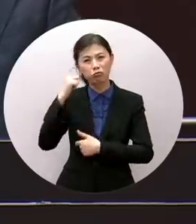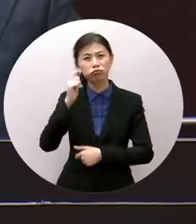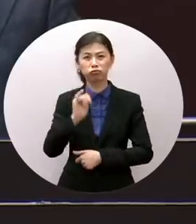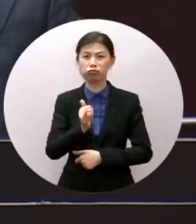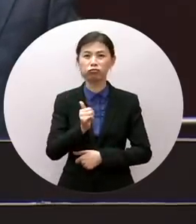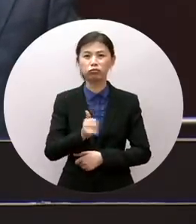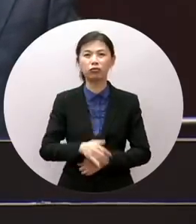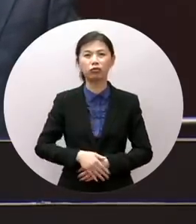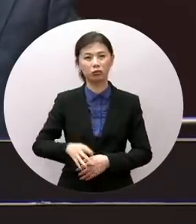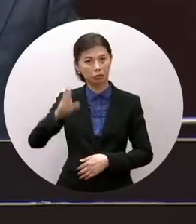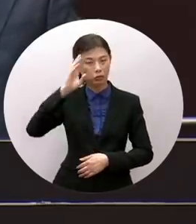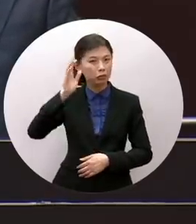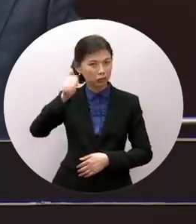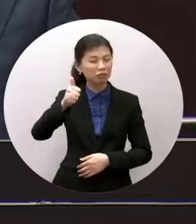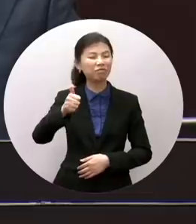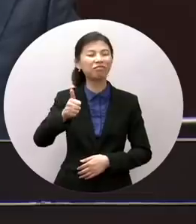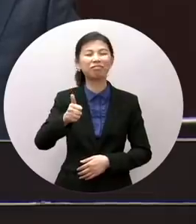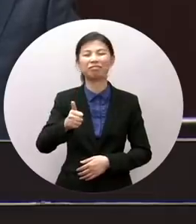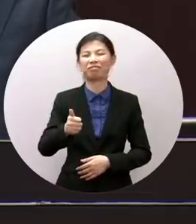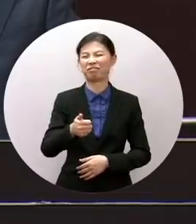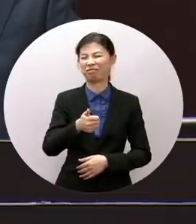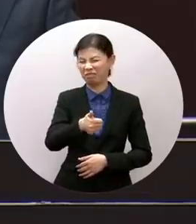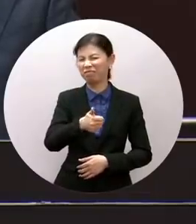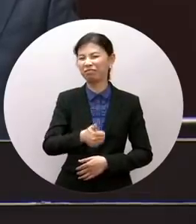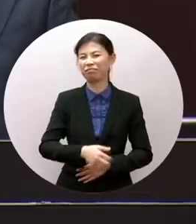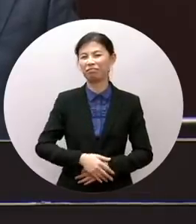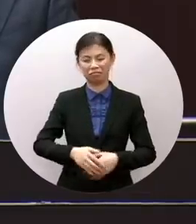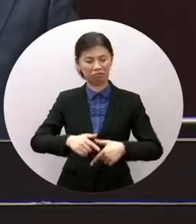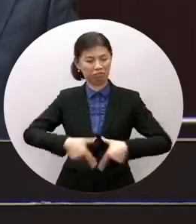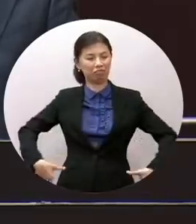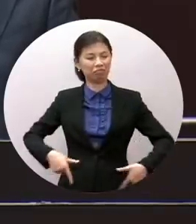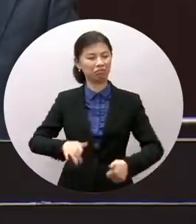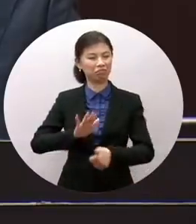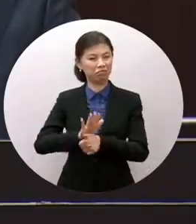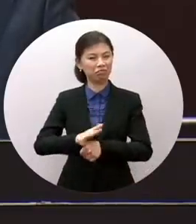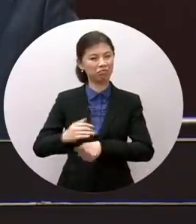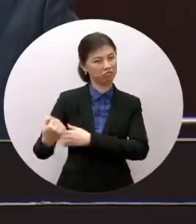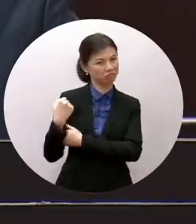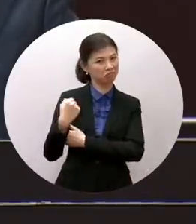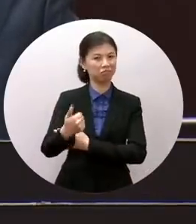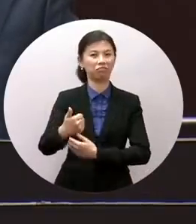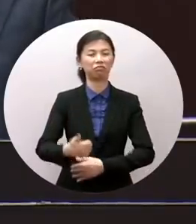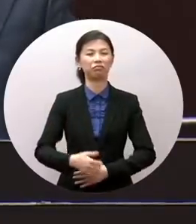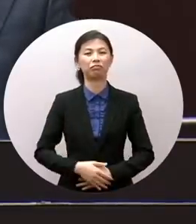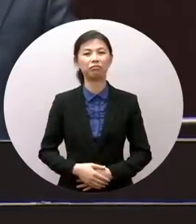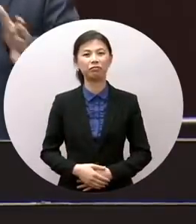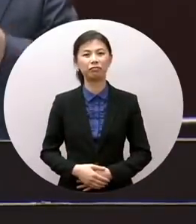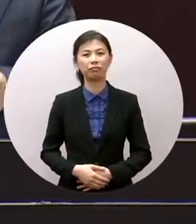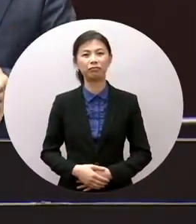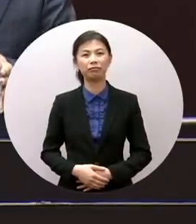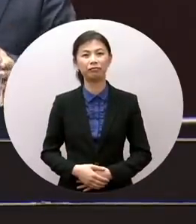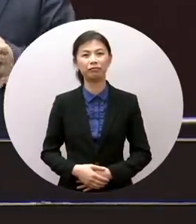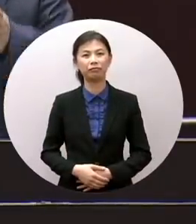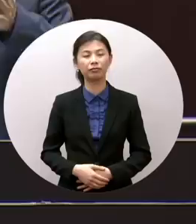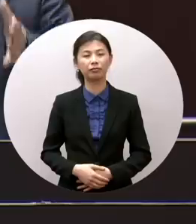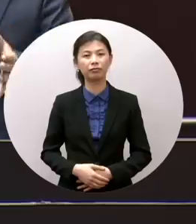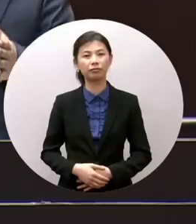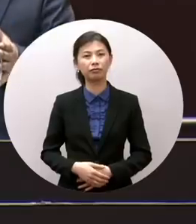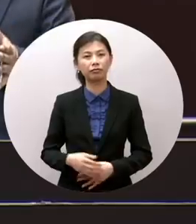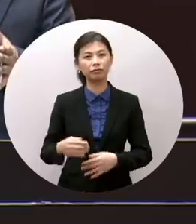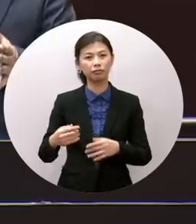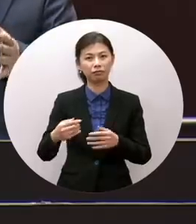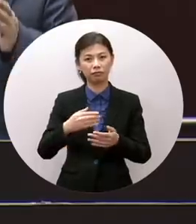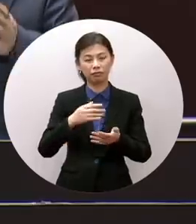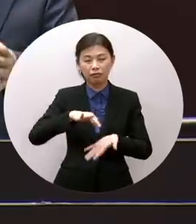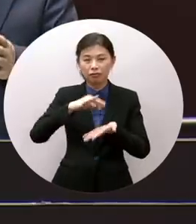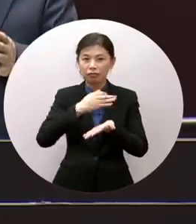哎，还是咱苏贞昌咧做院长，好驾驶，嘛咧执行力嘛会较强，啊，所以讲吼，唔呐讲。伫这